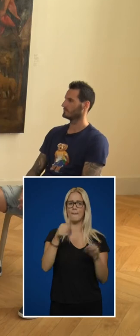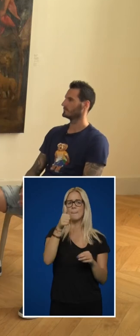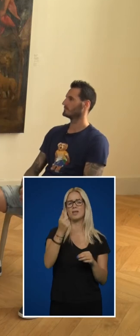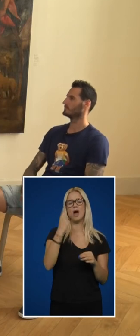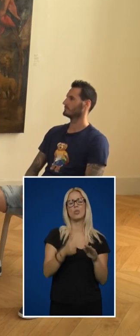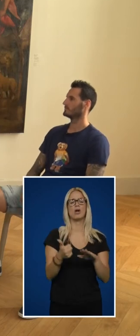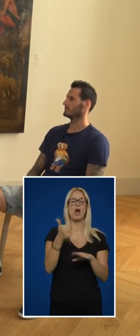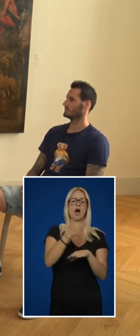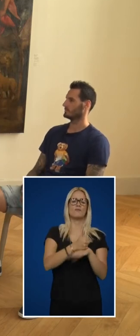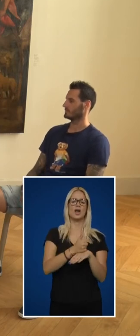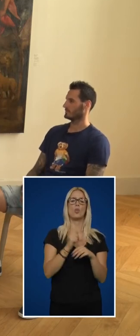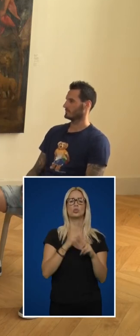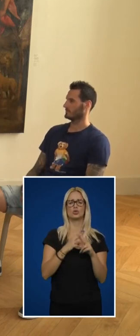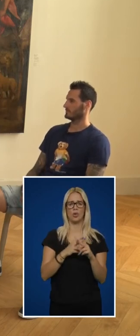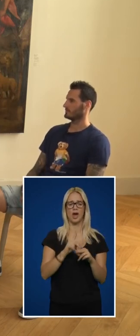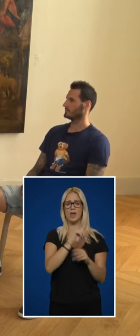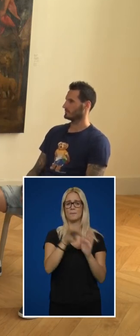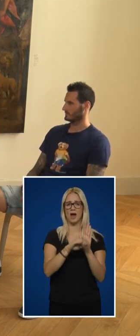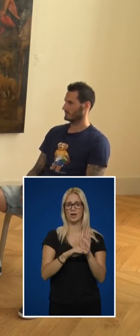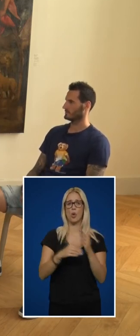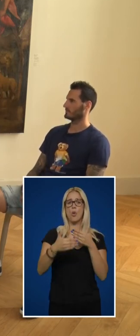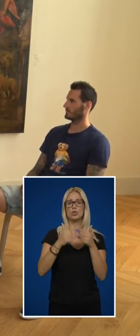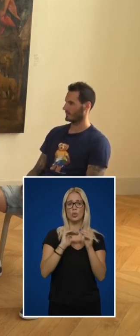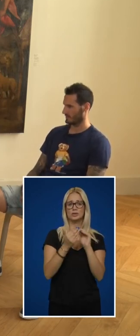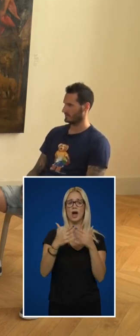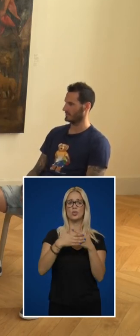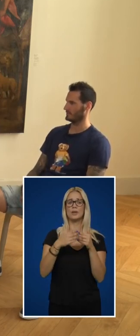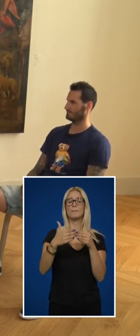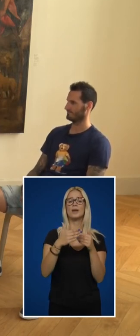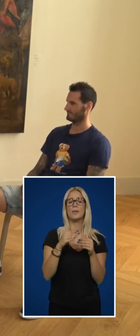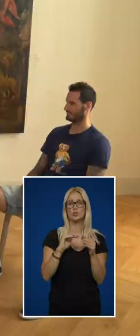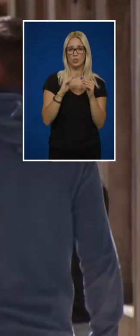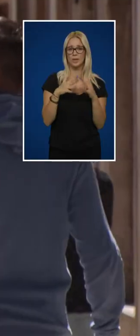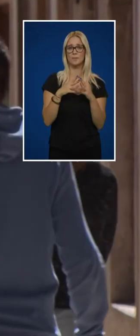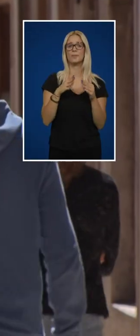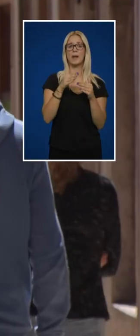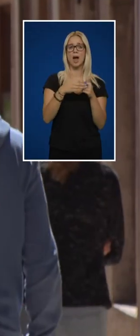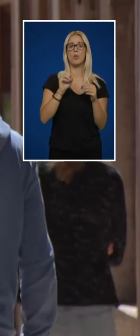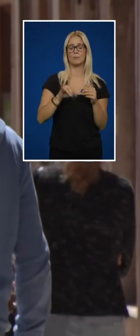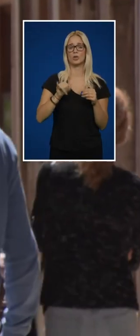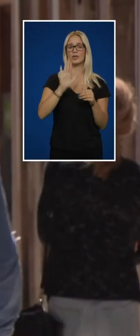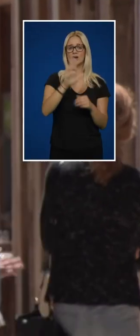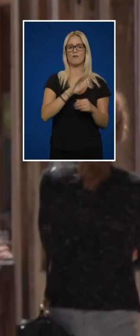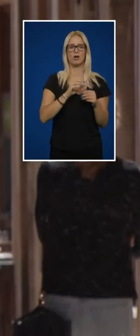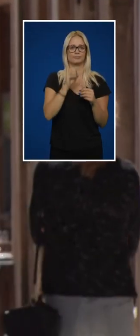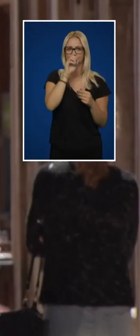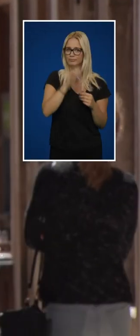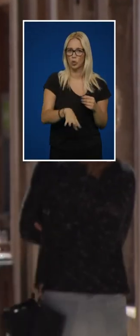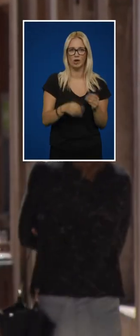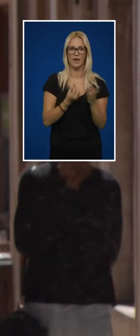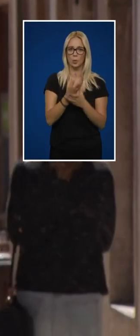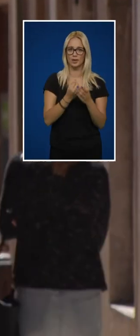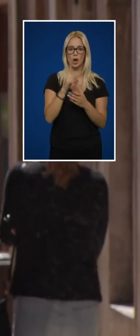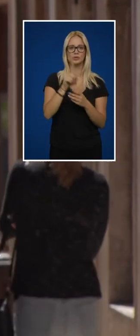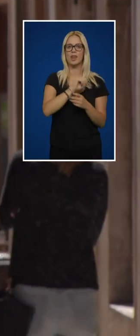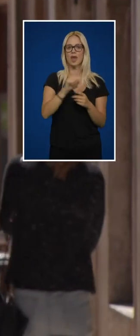da će i ovo pripomoći u cijelom ovom projektu. Hvala na pozivu. Jedan od glavnih uzroka nepravilnog odnosa